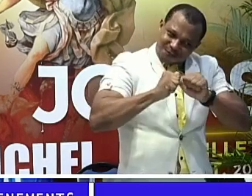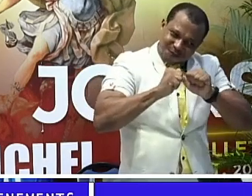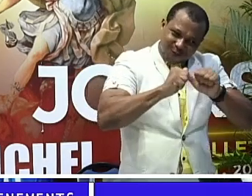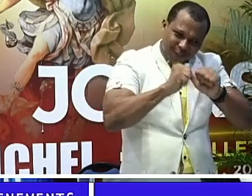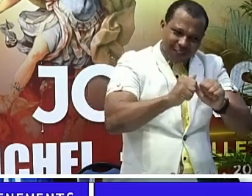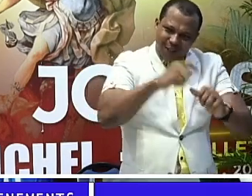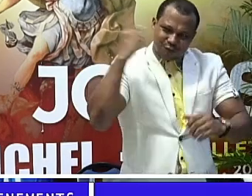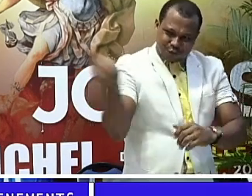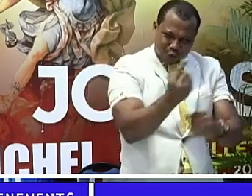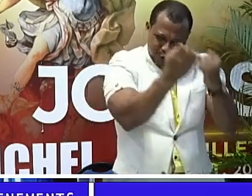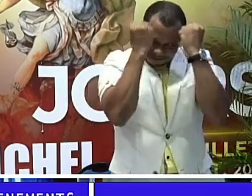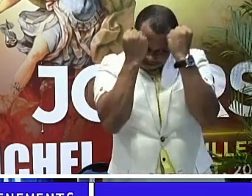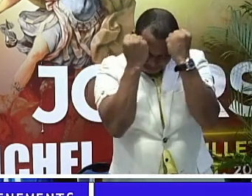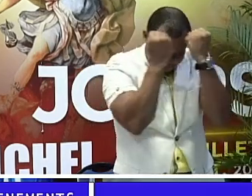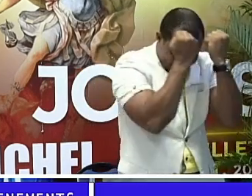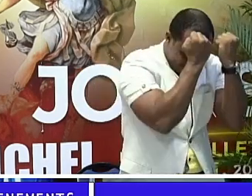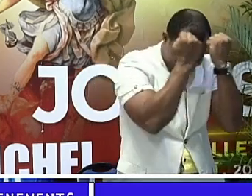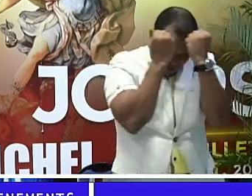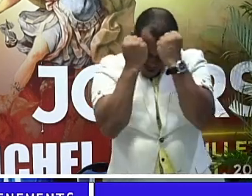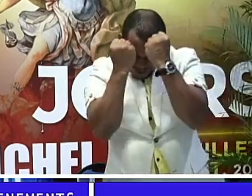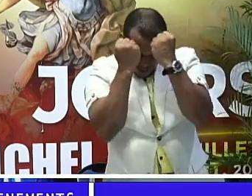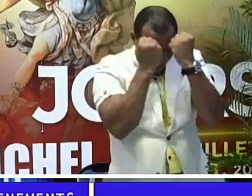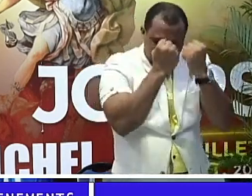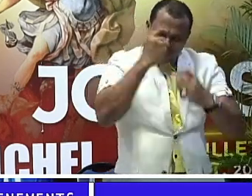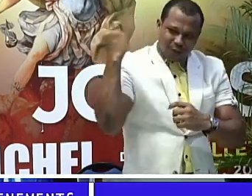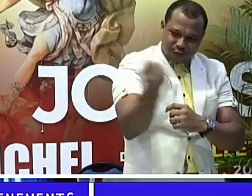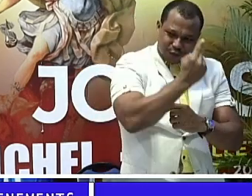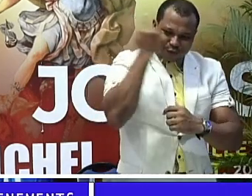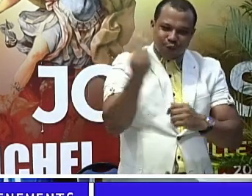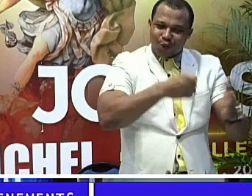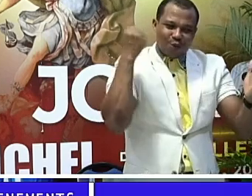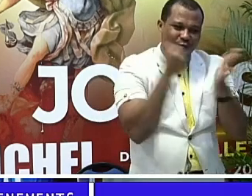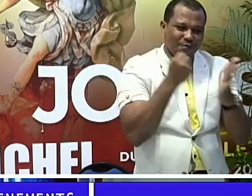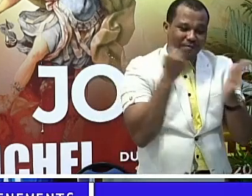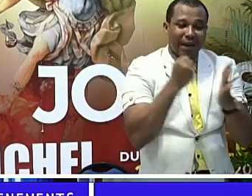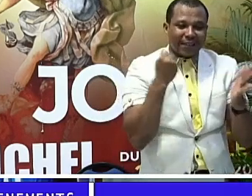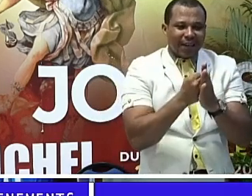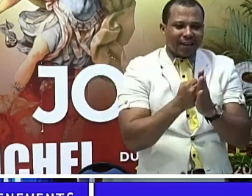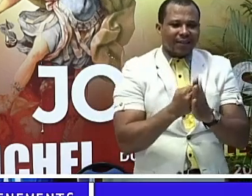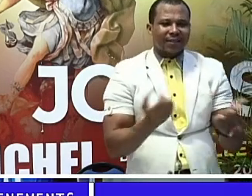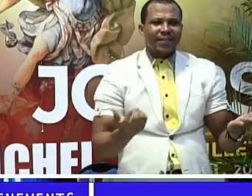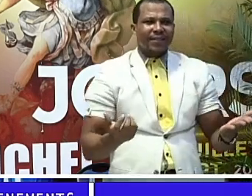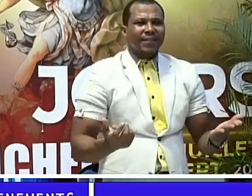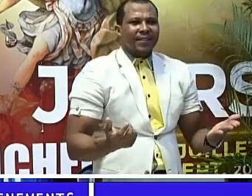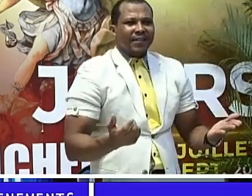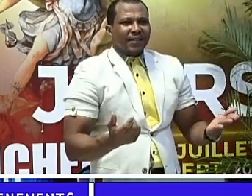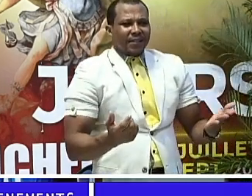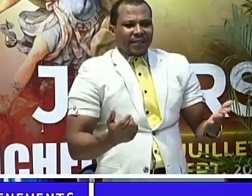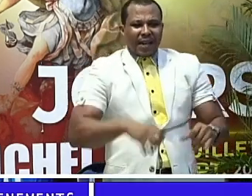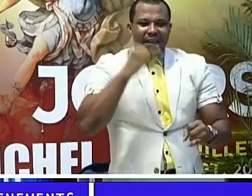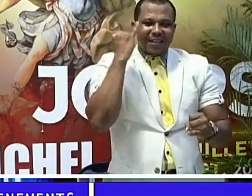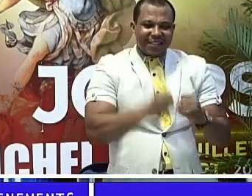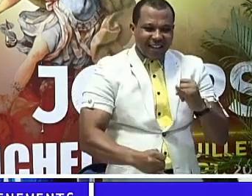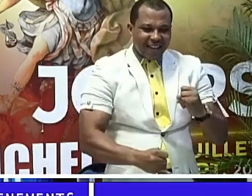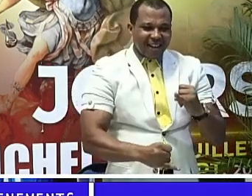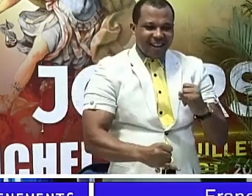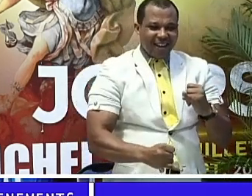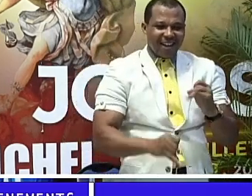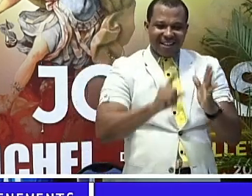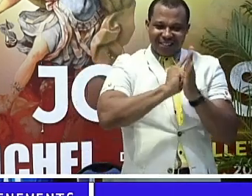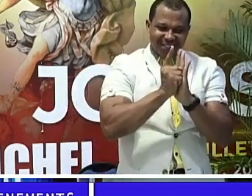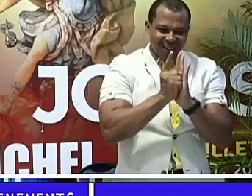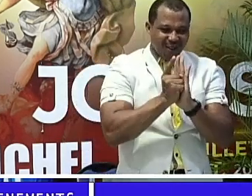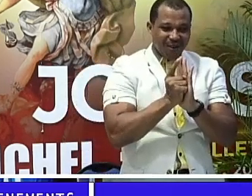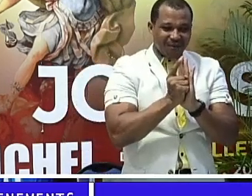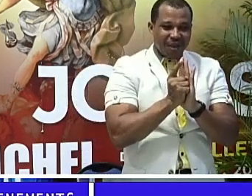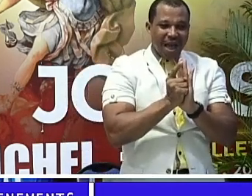gadou. Parce que yon doit faire un match. Box normal. Et puis, dans la dernière seconde, pour match